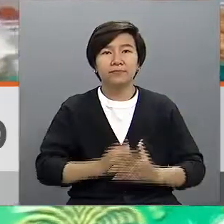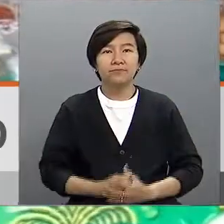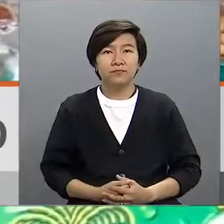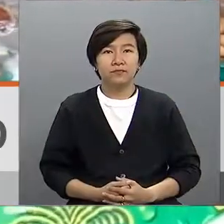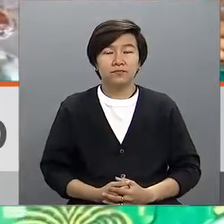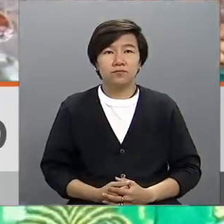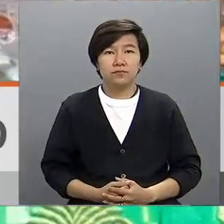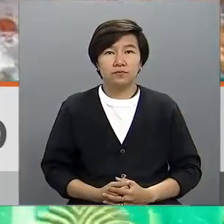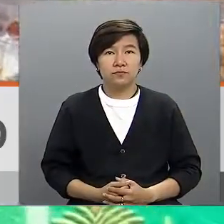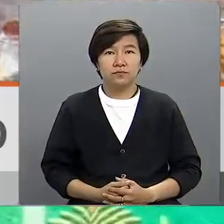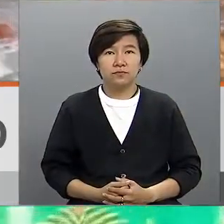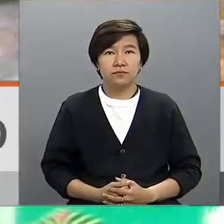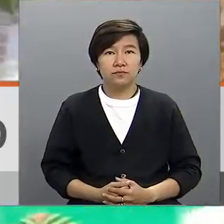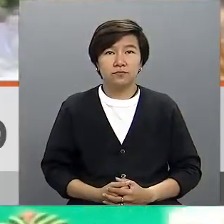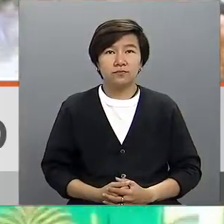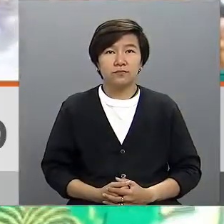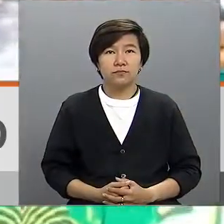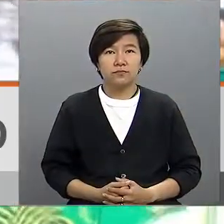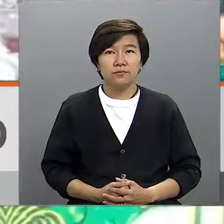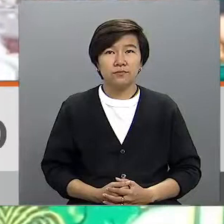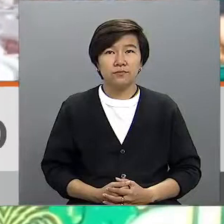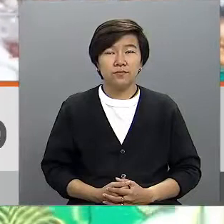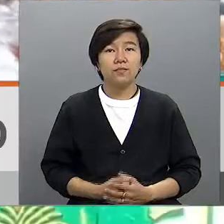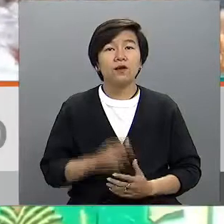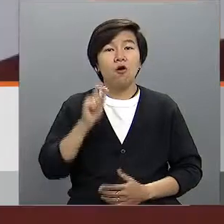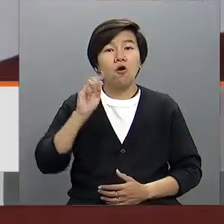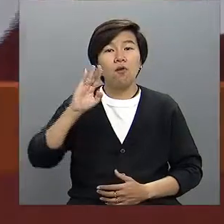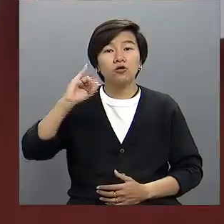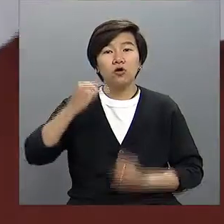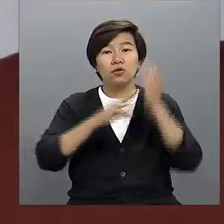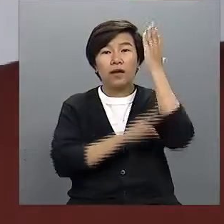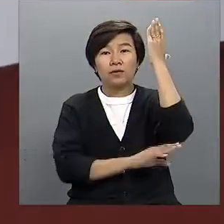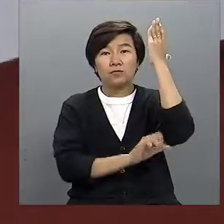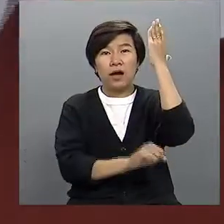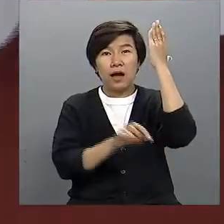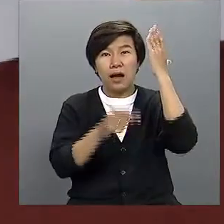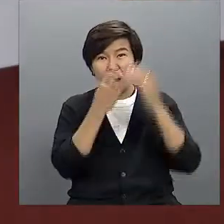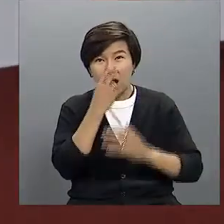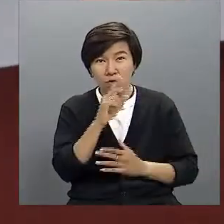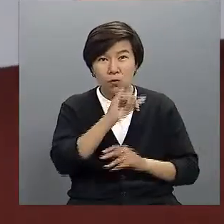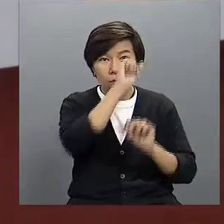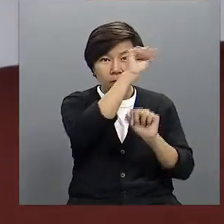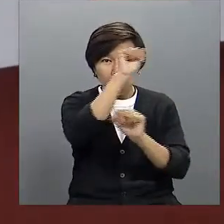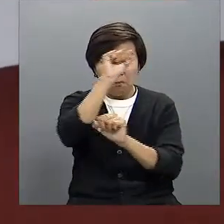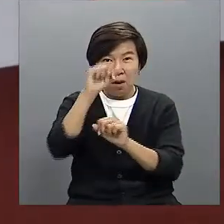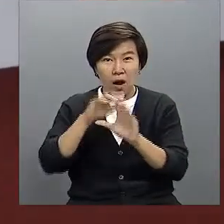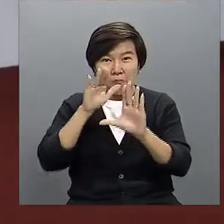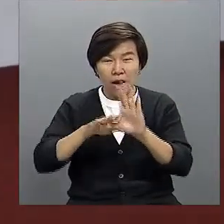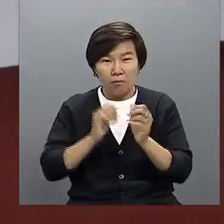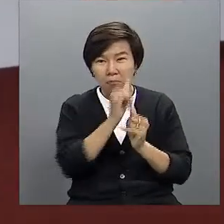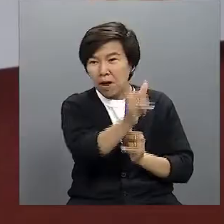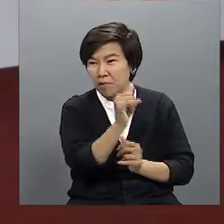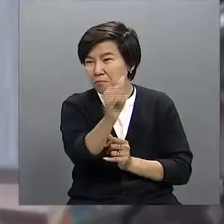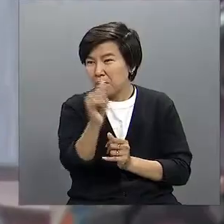ส่วนการหาเสียงเตรียมเลือกตั้งนายกอบจ.สงขลาเป็นไปอย่างคึกคักนะคะผู้สมัครเร่งลงพื้นที่ขอคะแนนเสียงจากประชาช